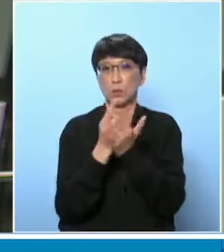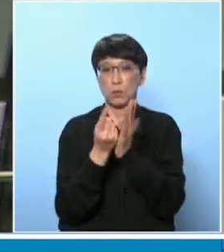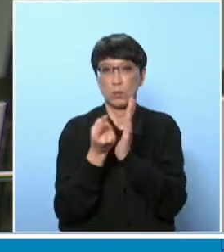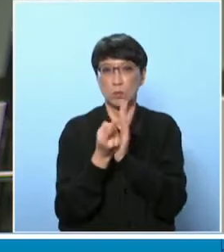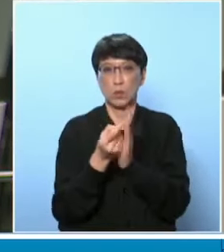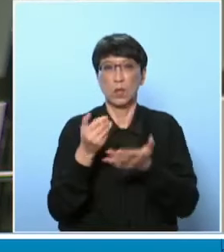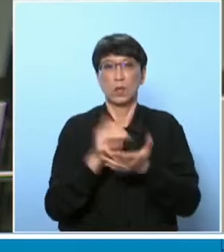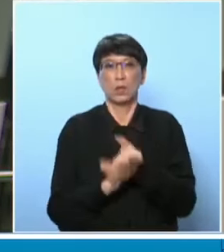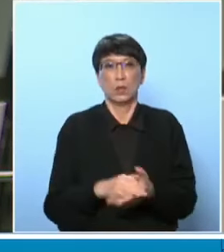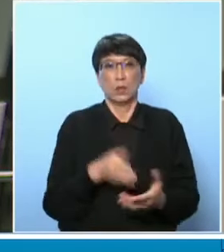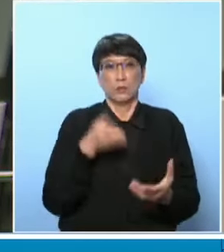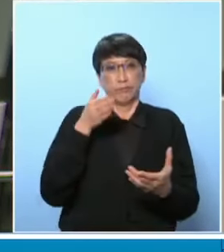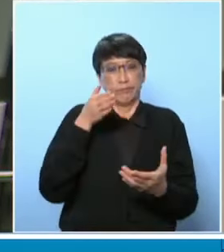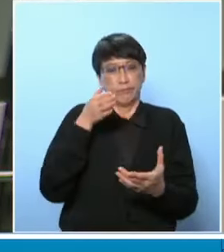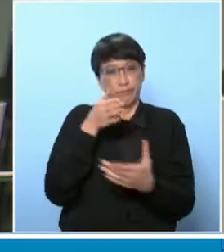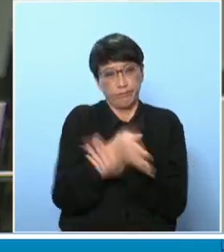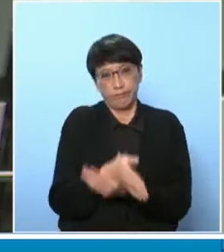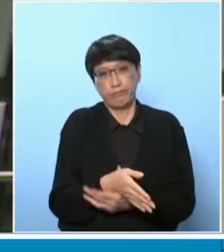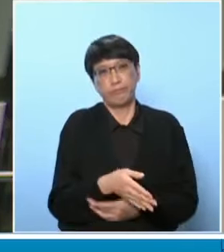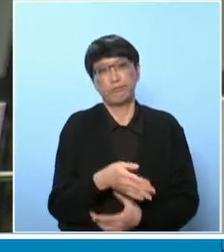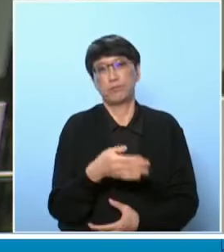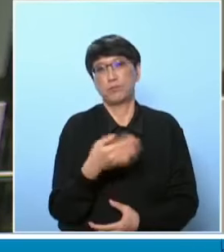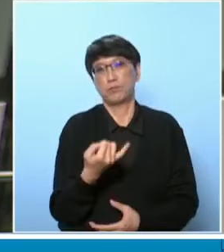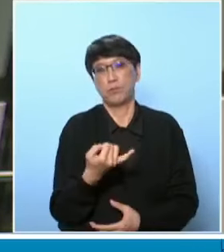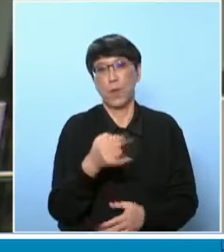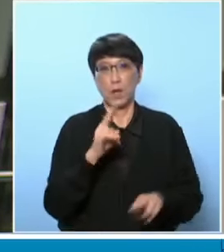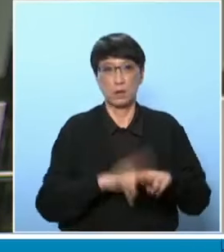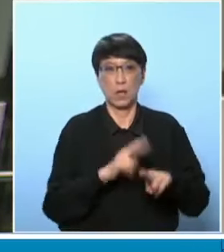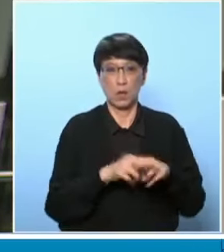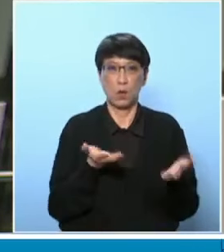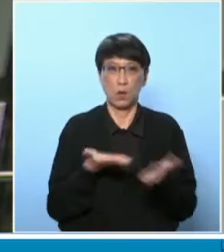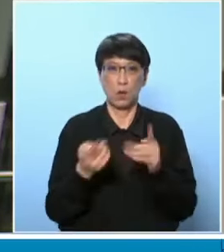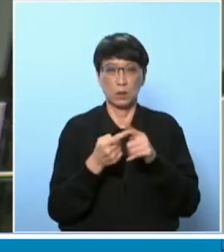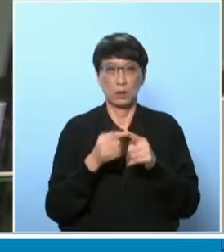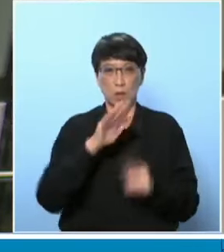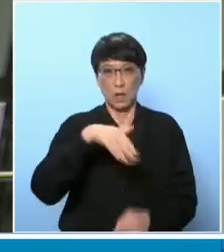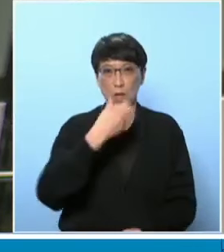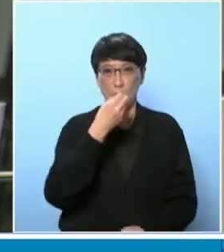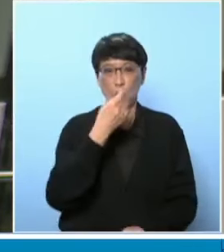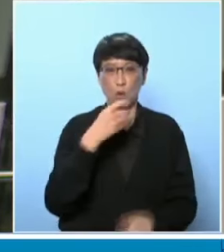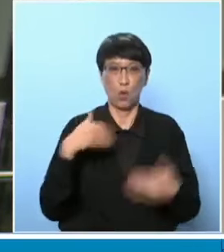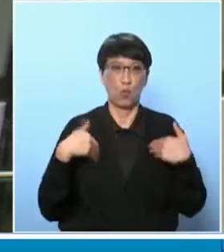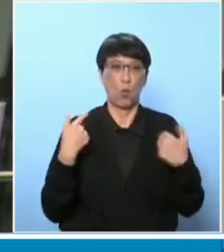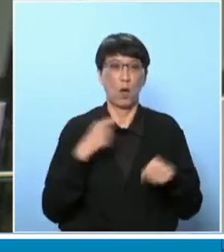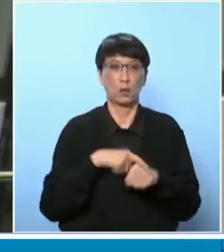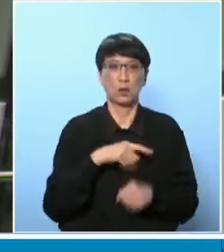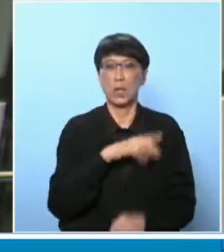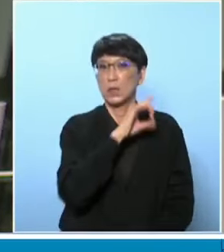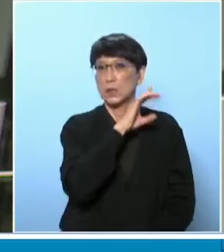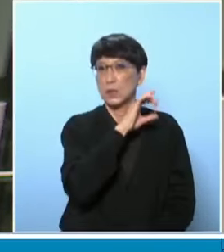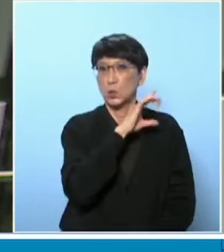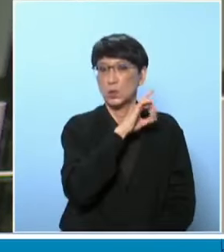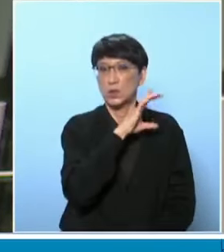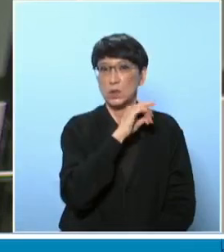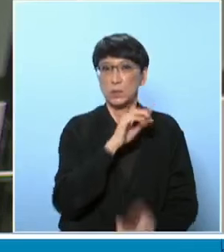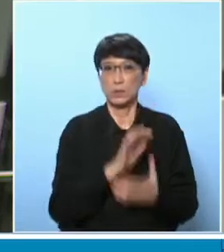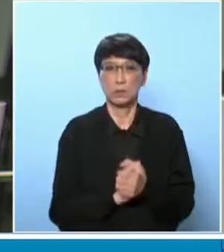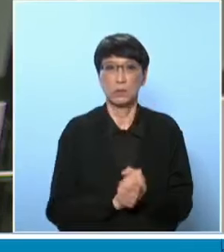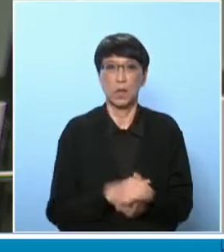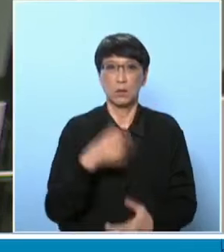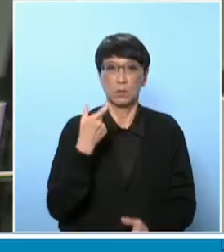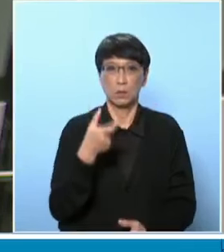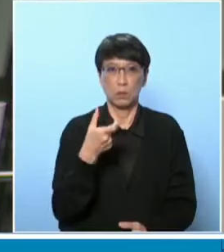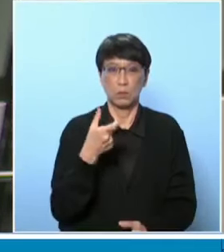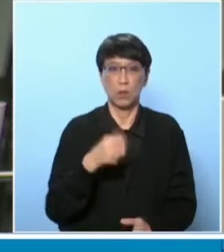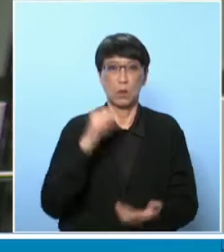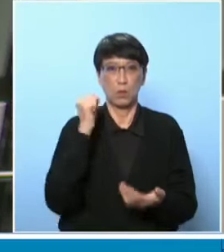造成相當大的打擊，亦都有內地的遊客反映來香港旅遊的時候，酒店的成本是令到他們的